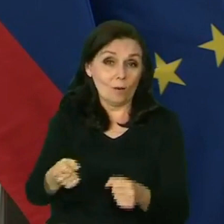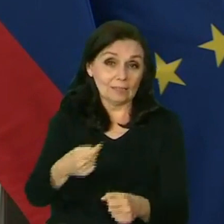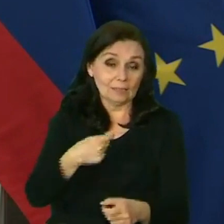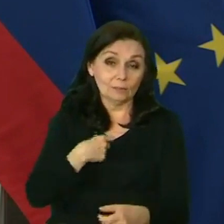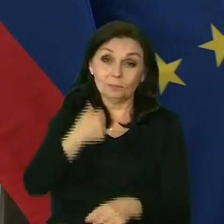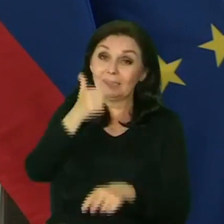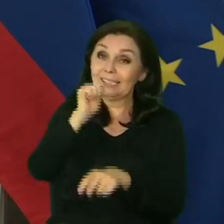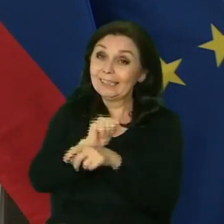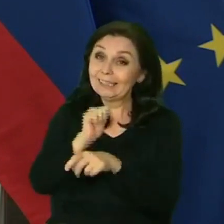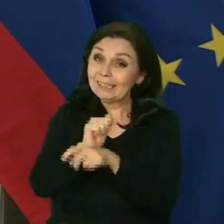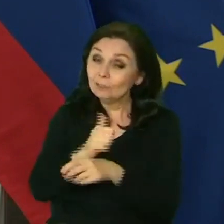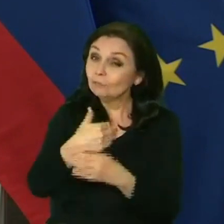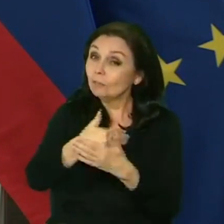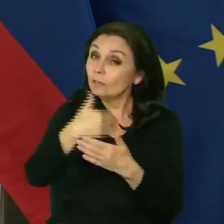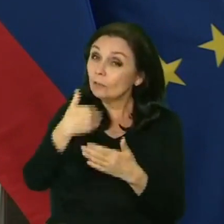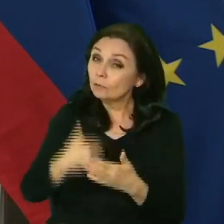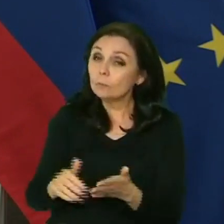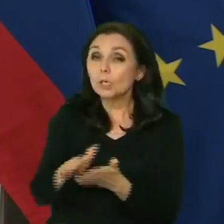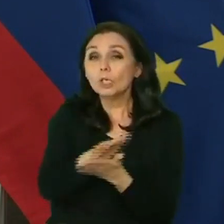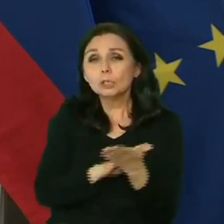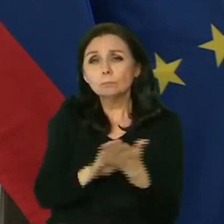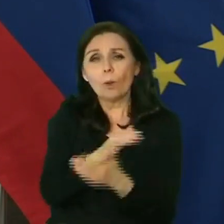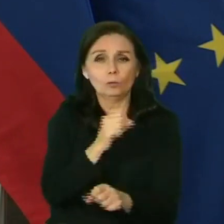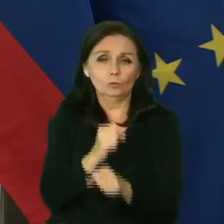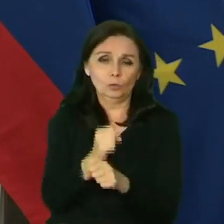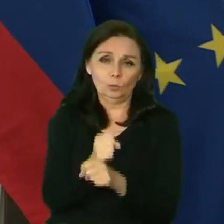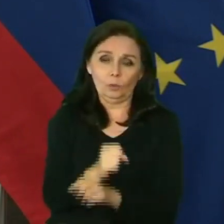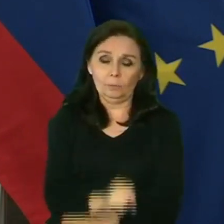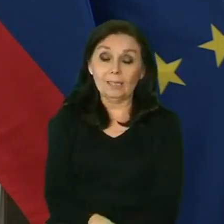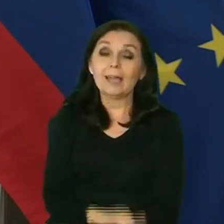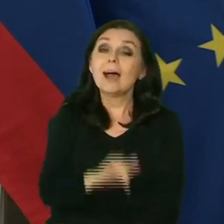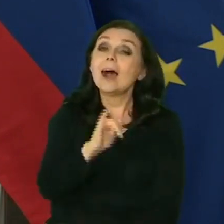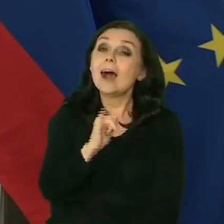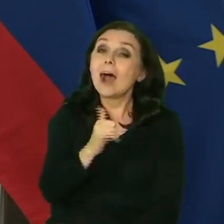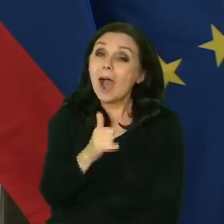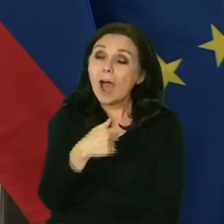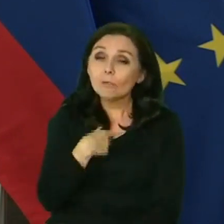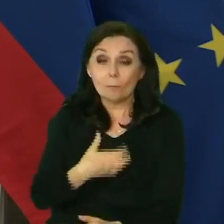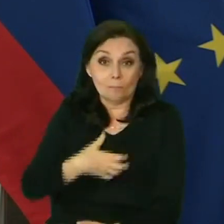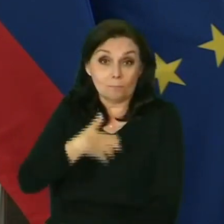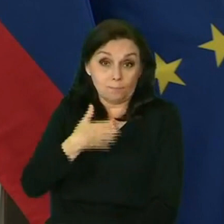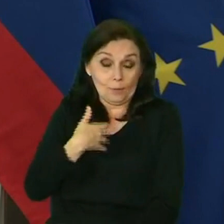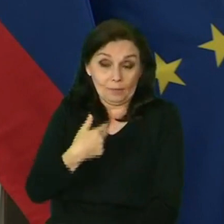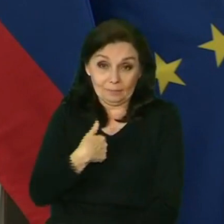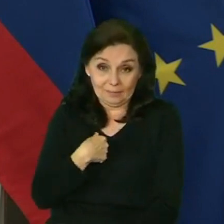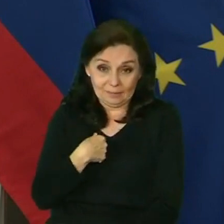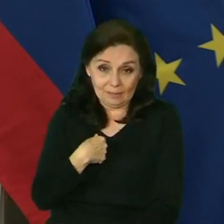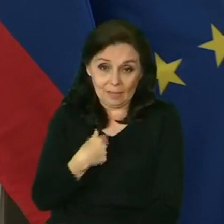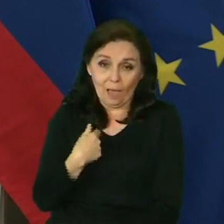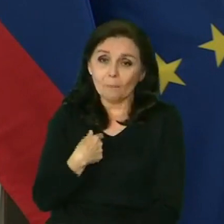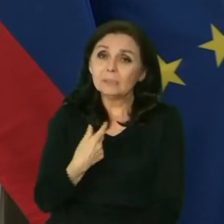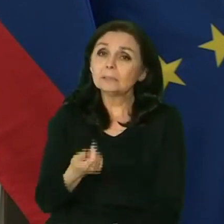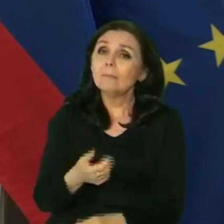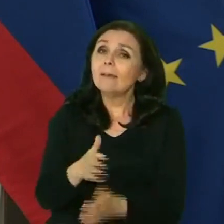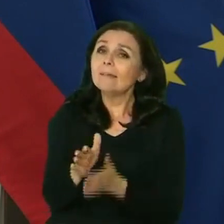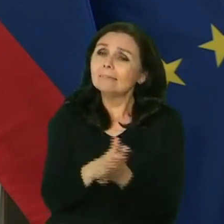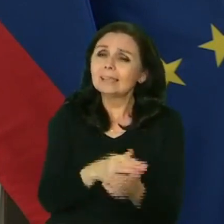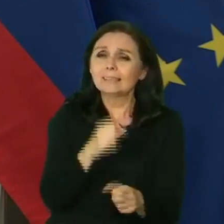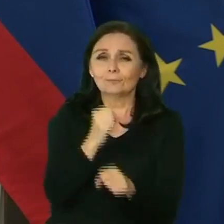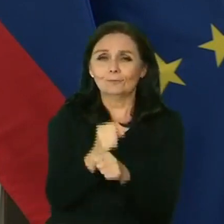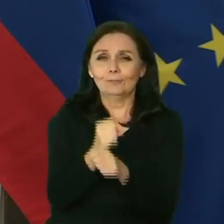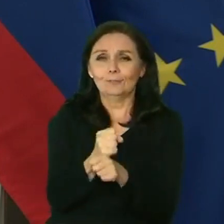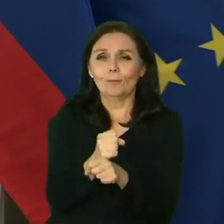si týždňami strádania spoločne vydobili. Áno, bojím sa, aby sme neškrtli zápalkou.